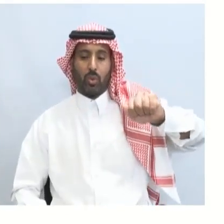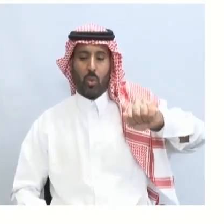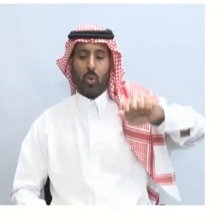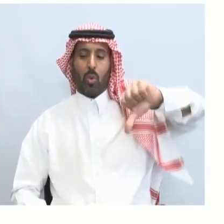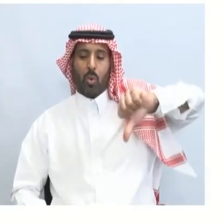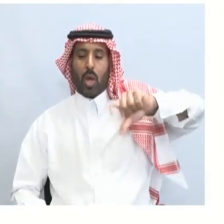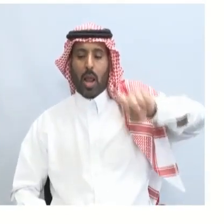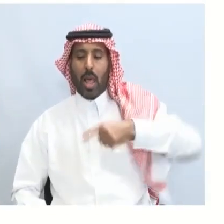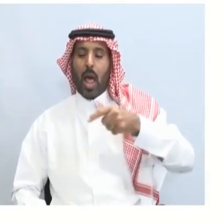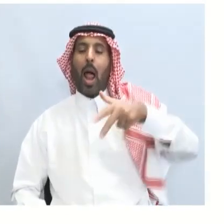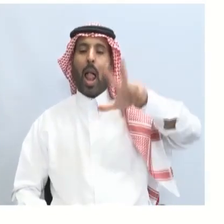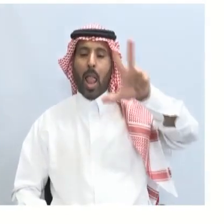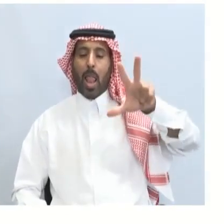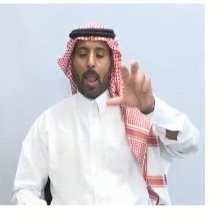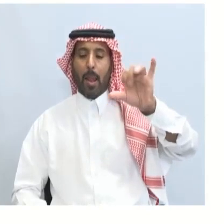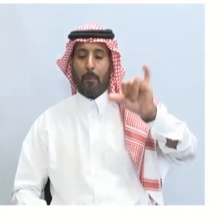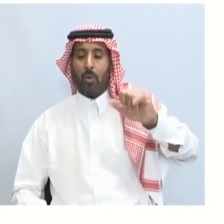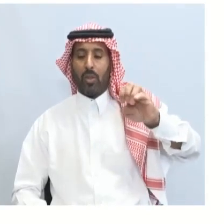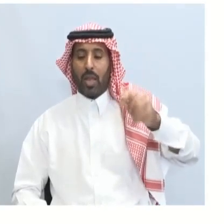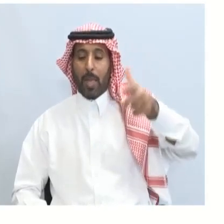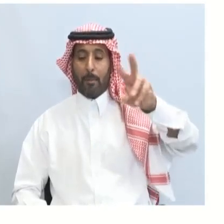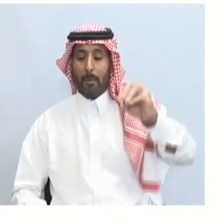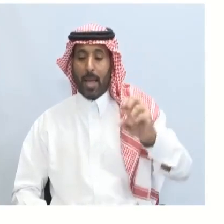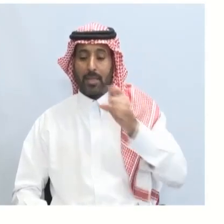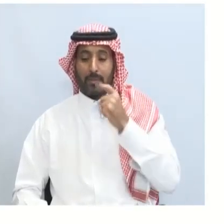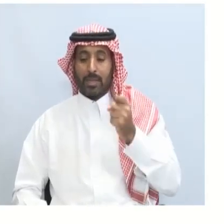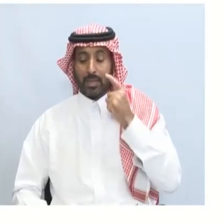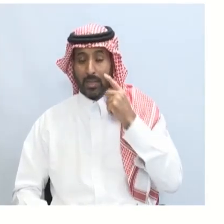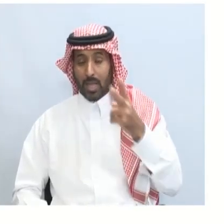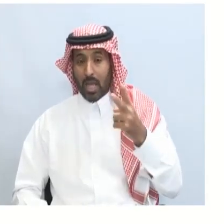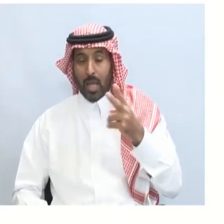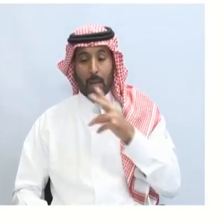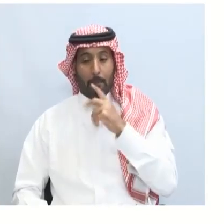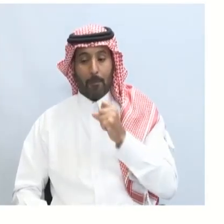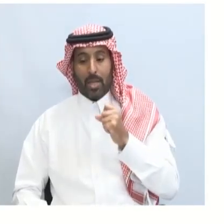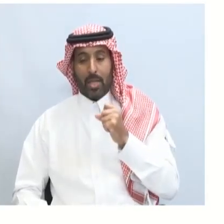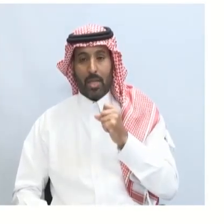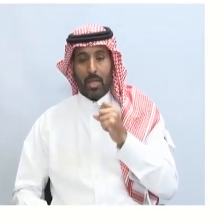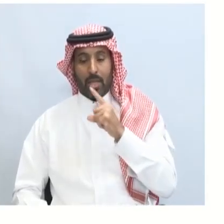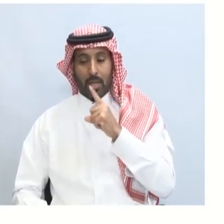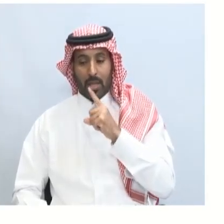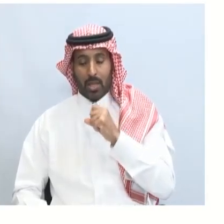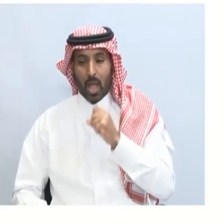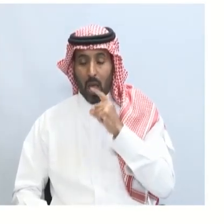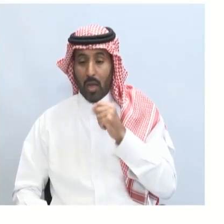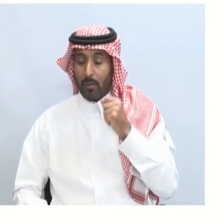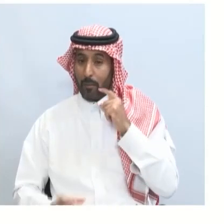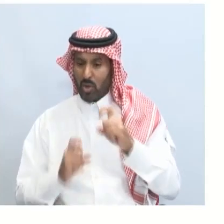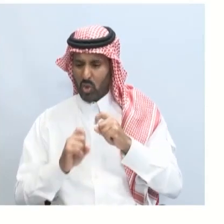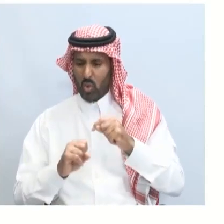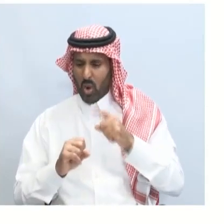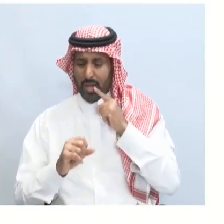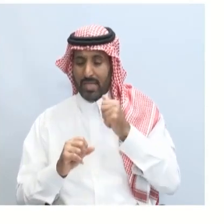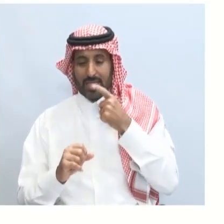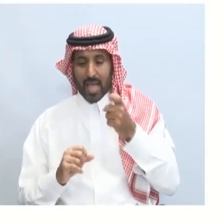جدا من عمر الكون حوالي 100 مليون سنه لم ينبعث